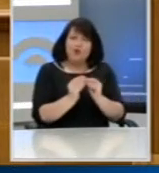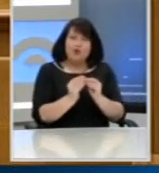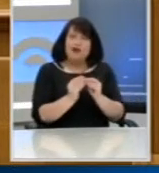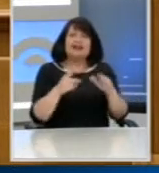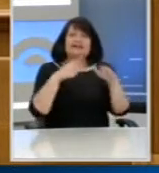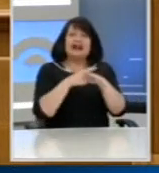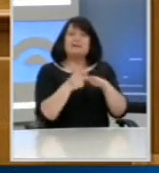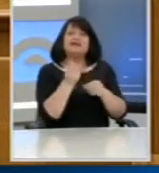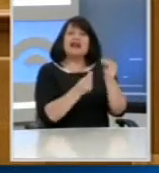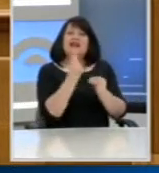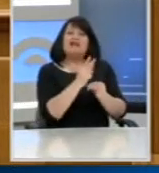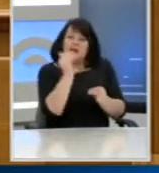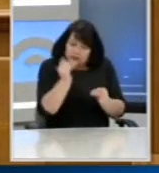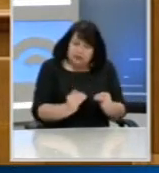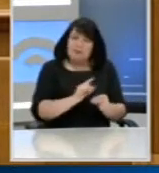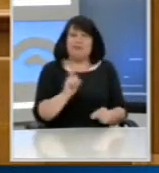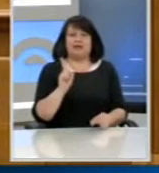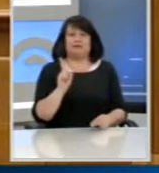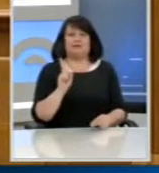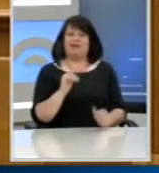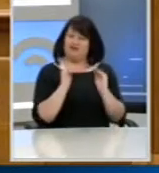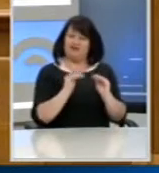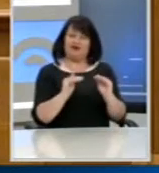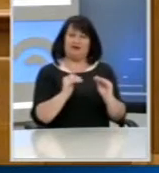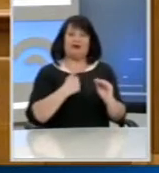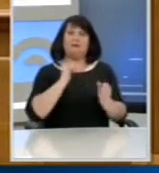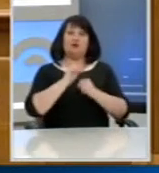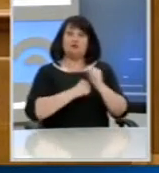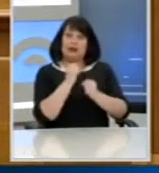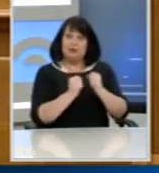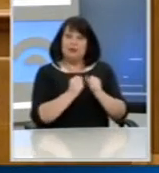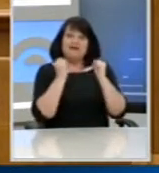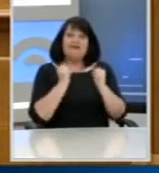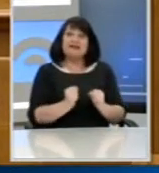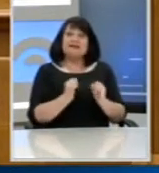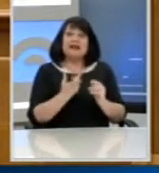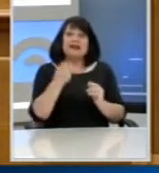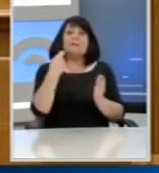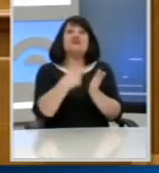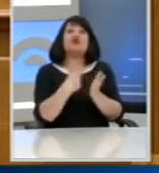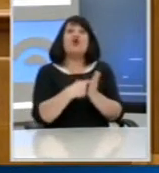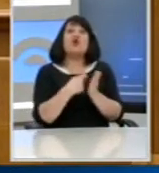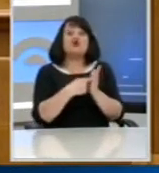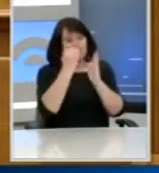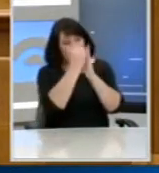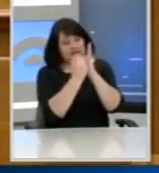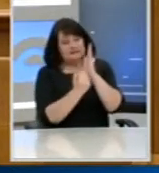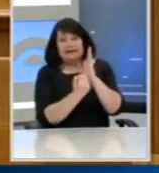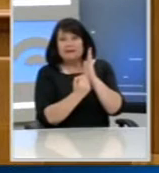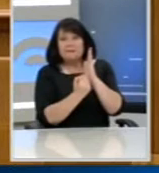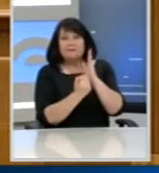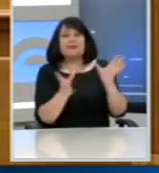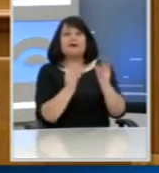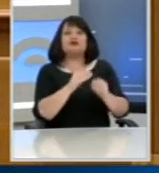του λογαριασμό οι αποδοχές που λαμβάνει. Υπό αυτές τις συνθήκες, τα κύρια χαρακτηριστικά του νέου μισθολογίου, ειδικά όσον αφορά το